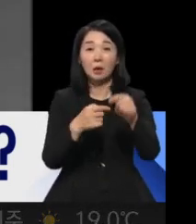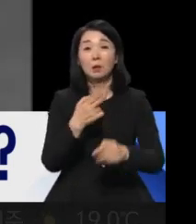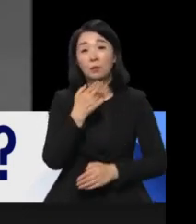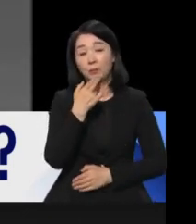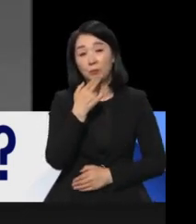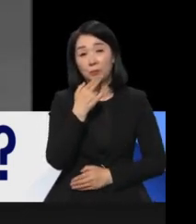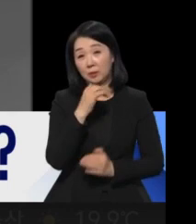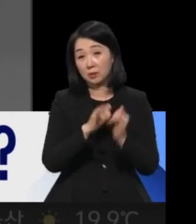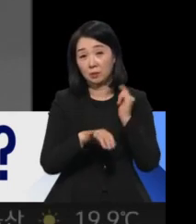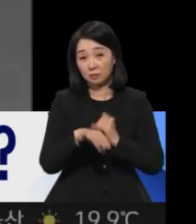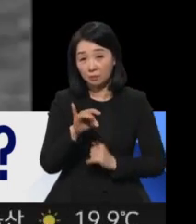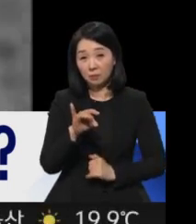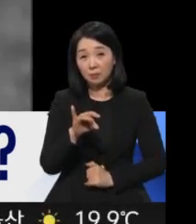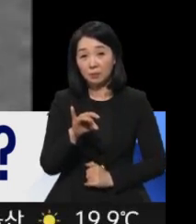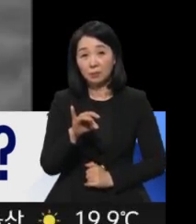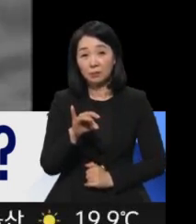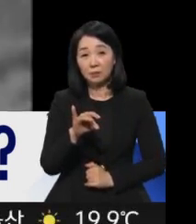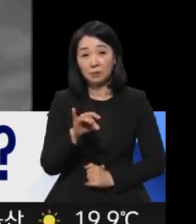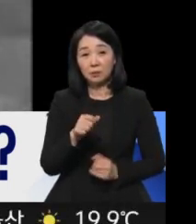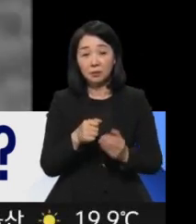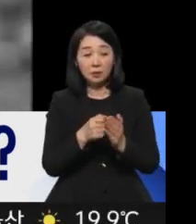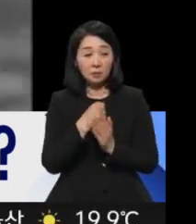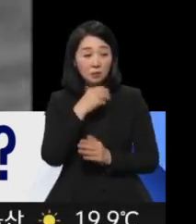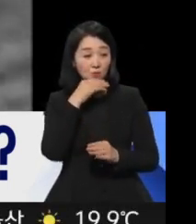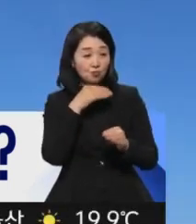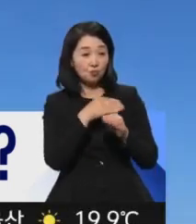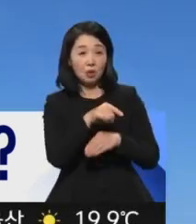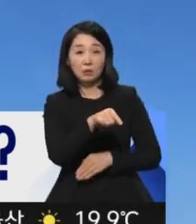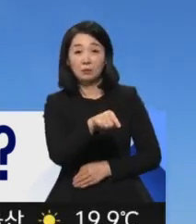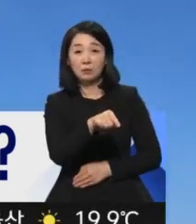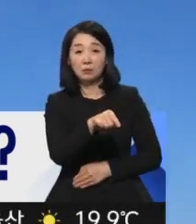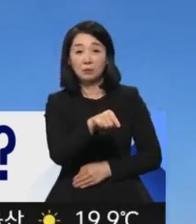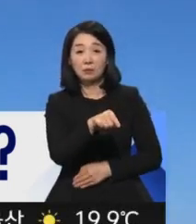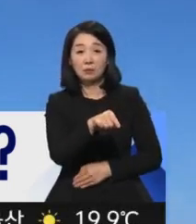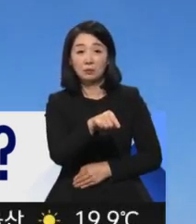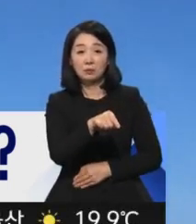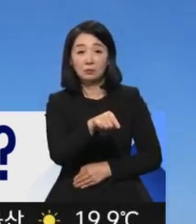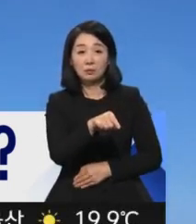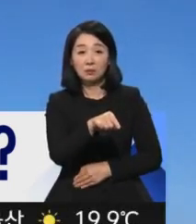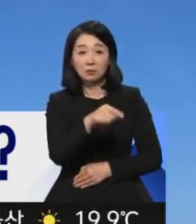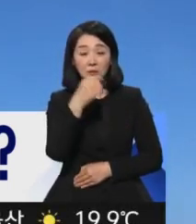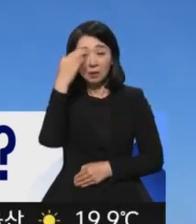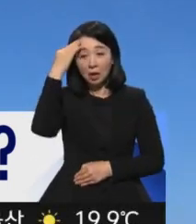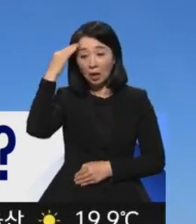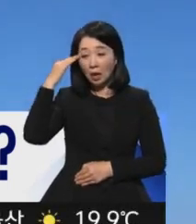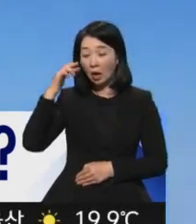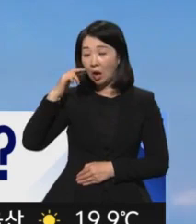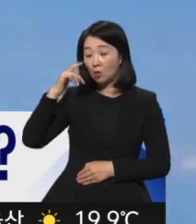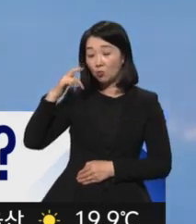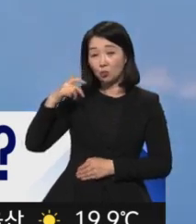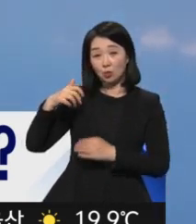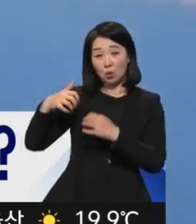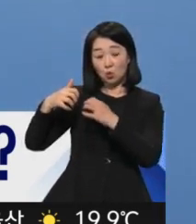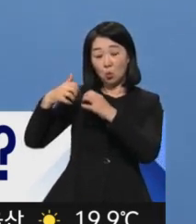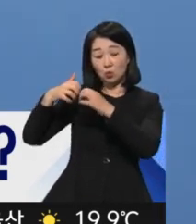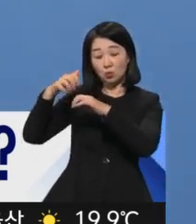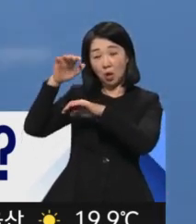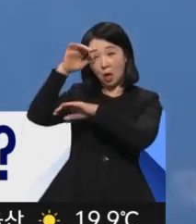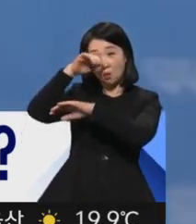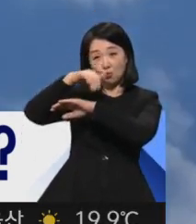않았습니다. 결국 이것은 북한이 명백하게 지금 한미연합 공중훈련에